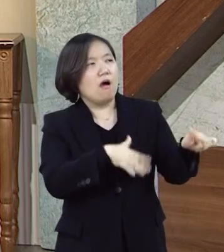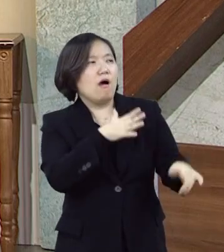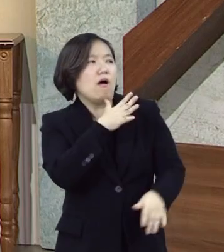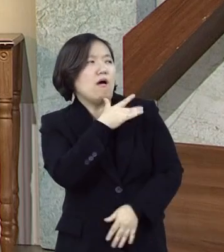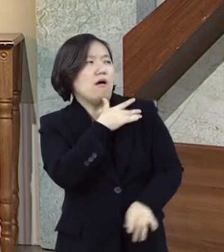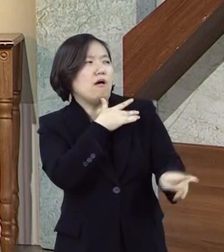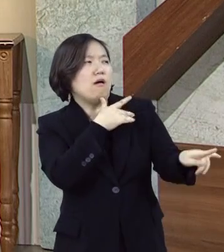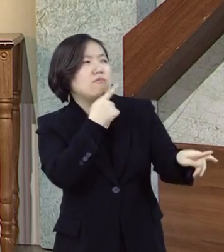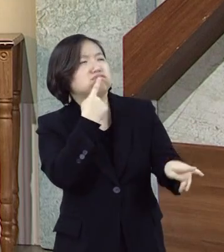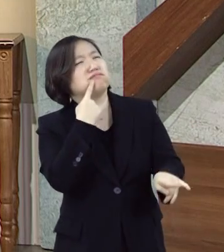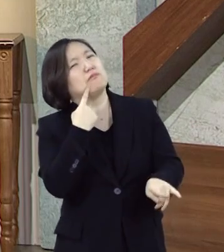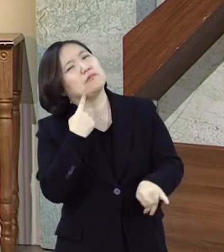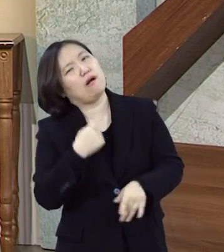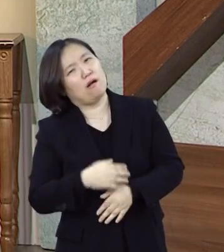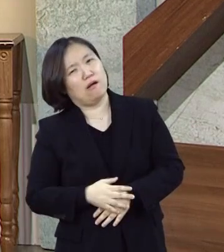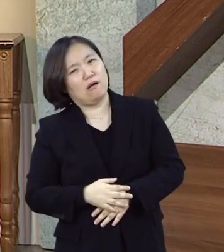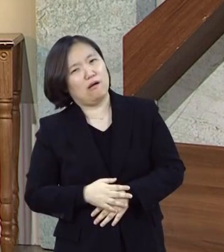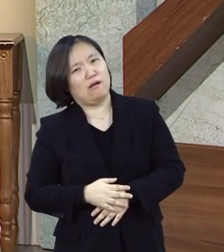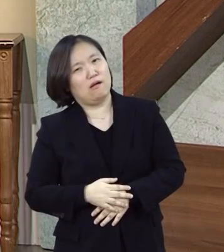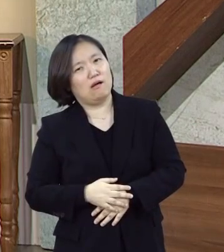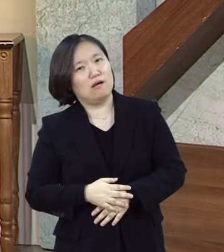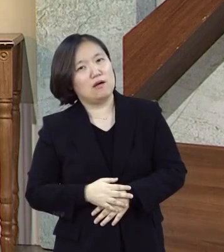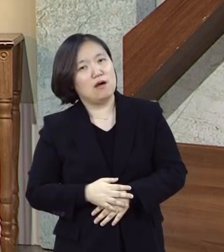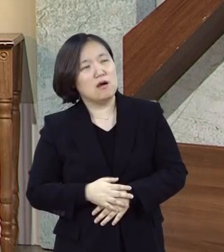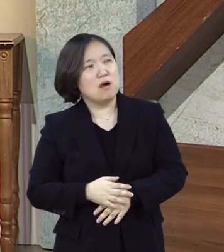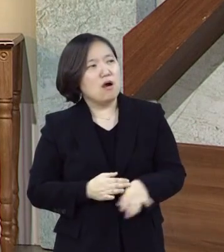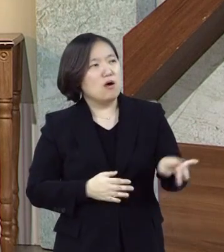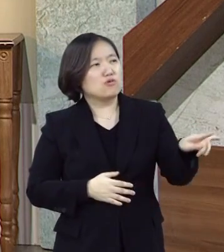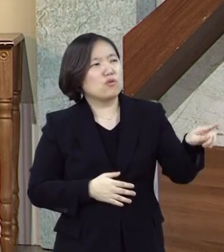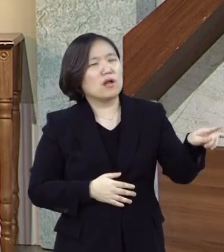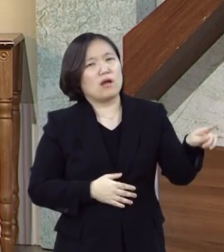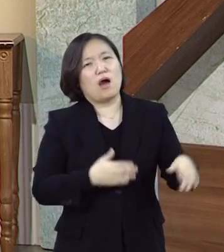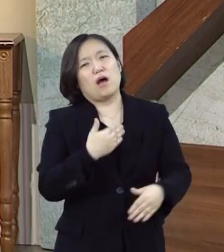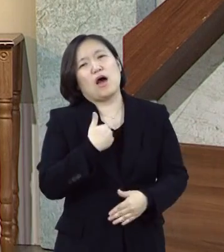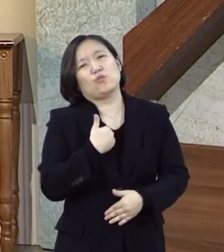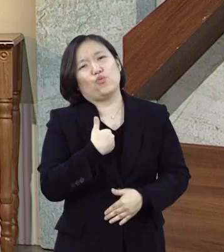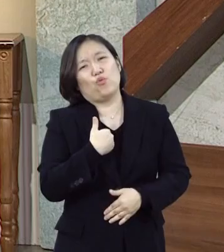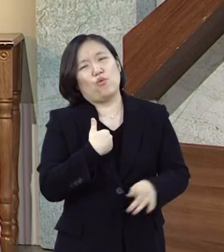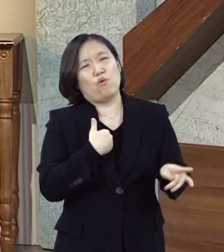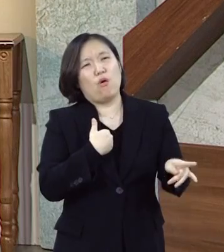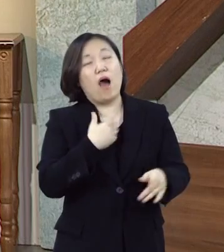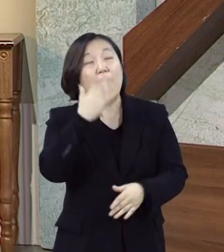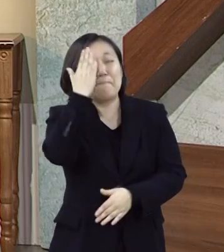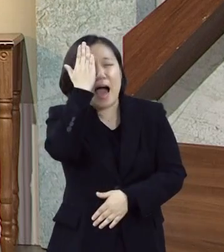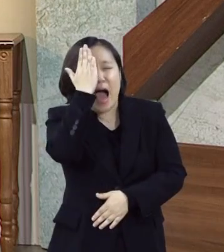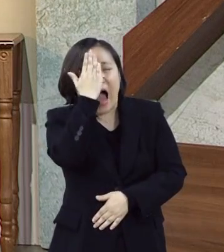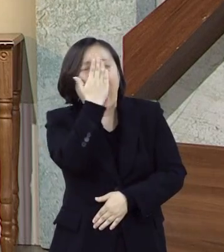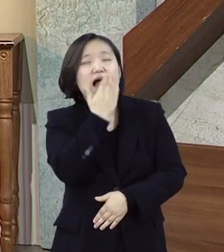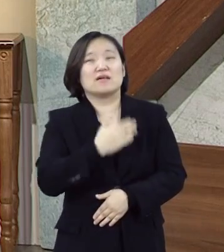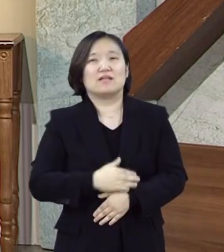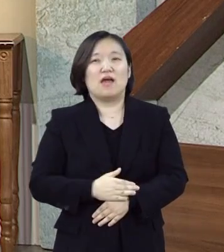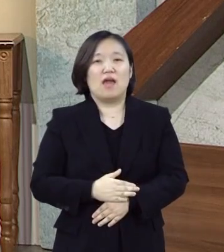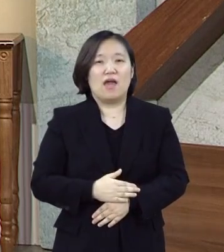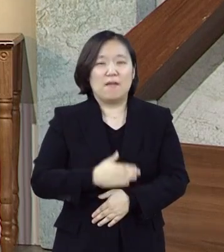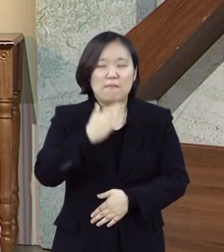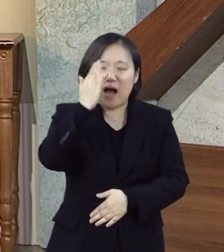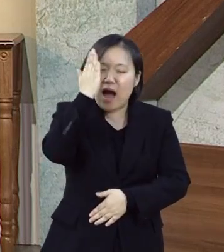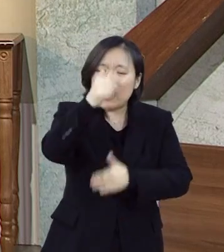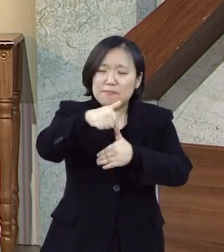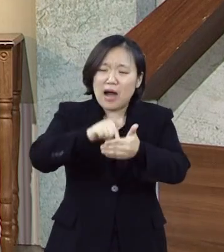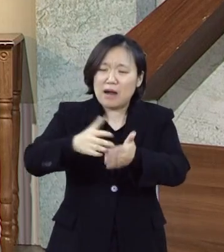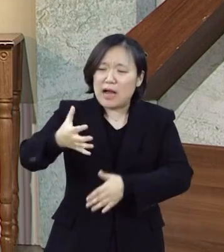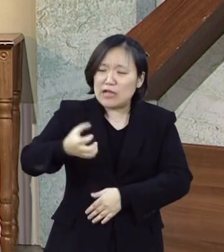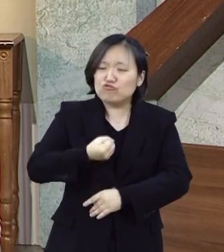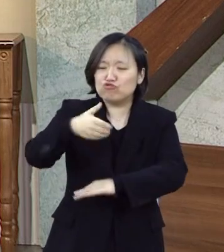참으로 부럽다. 저분이 부럽다. 저렇게 나도 맑고 깨끗하게 수행하면서 살고